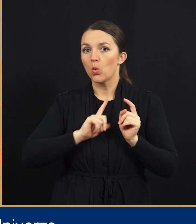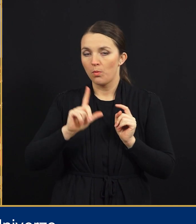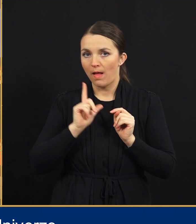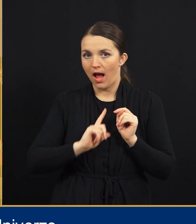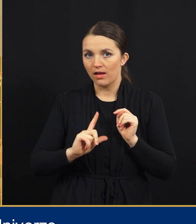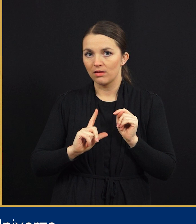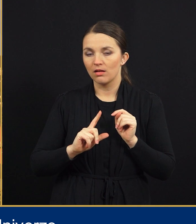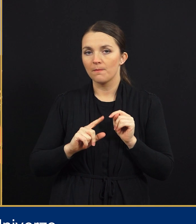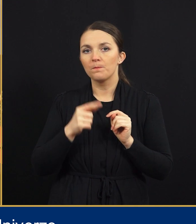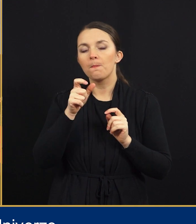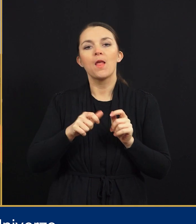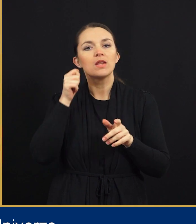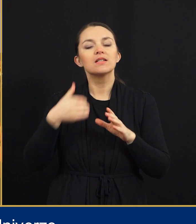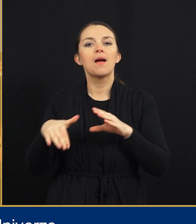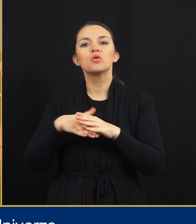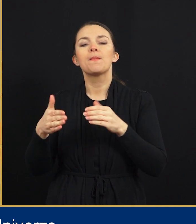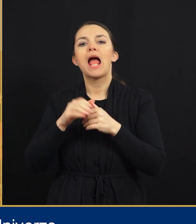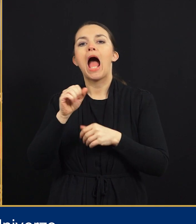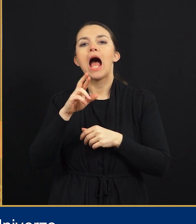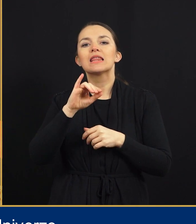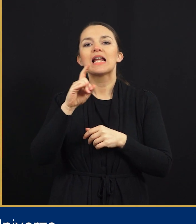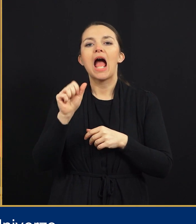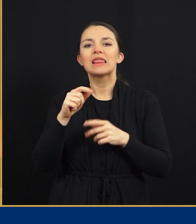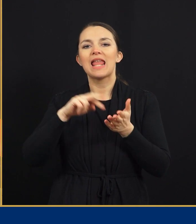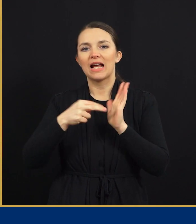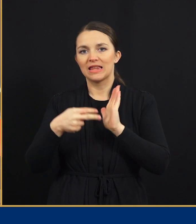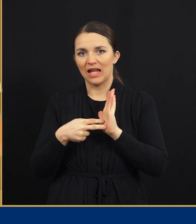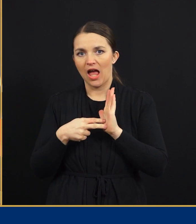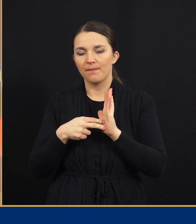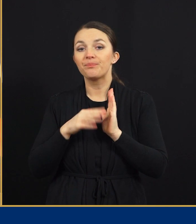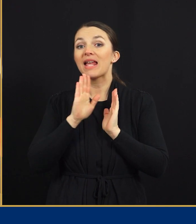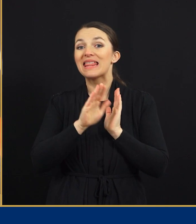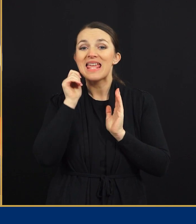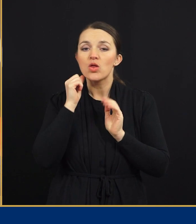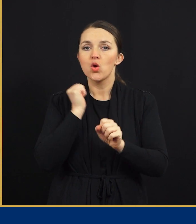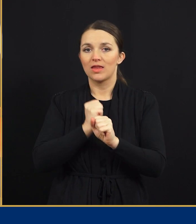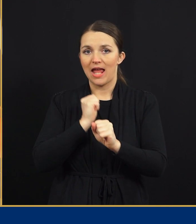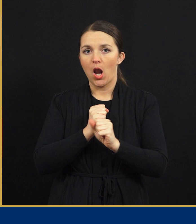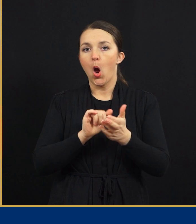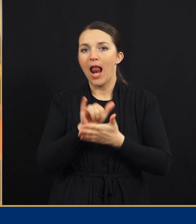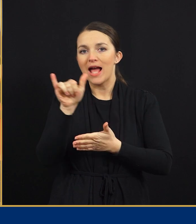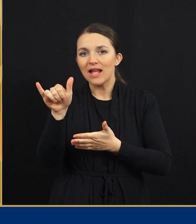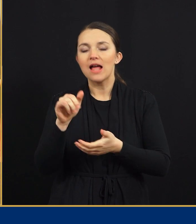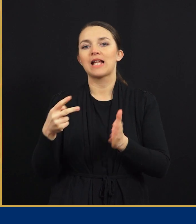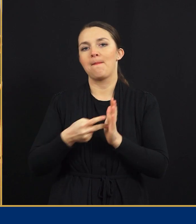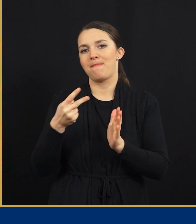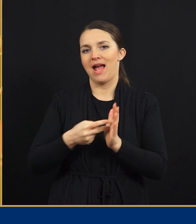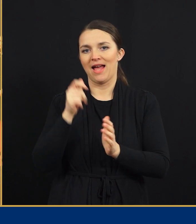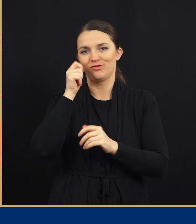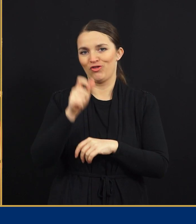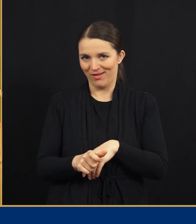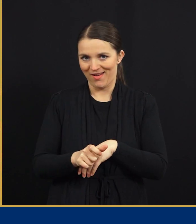Ljubljani, se zaposli pri Adria Tehniki. Njeno delo letalska